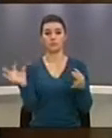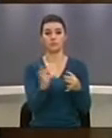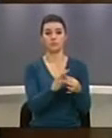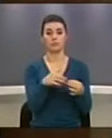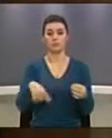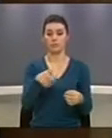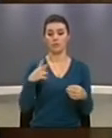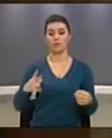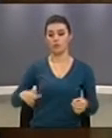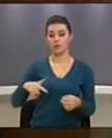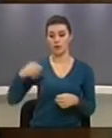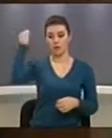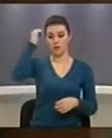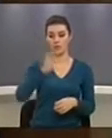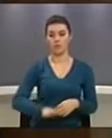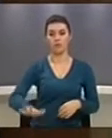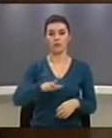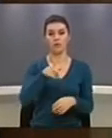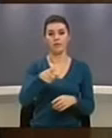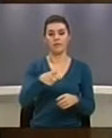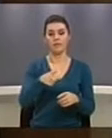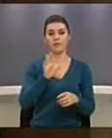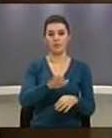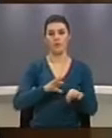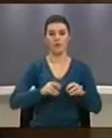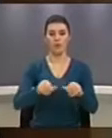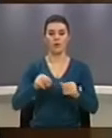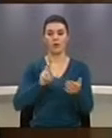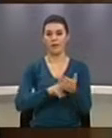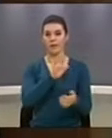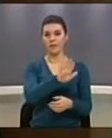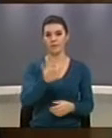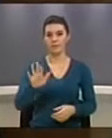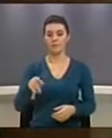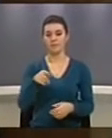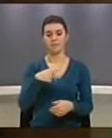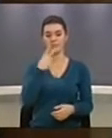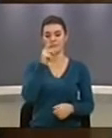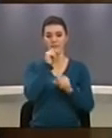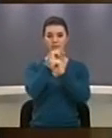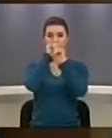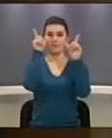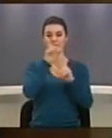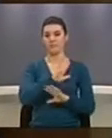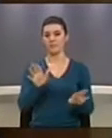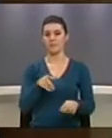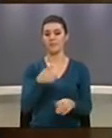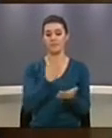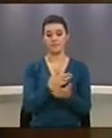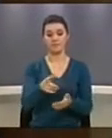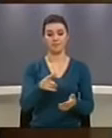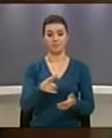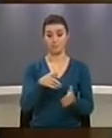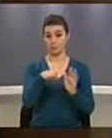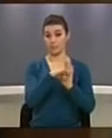e qytetarëve të Kosovës mbi pronën e tyre, ky është një absurd. Me këtë ligj, nëse do